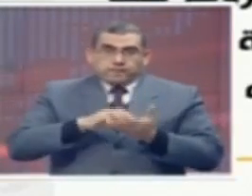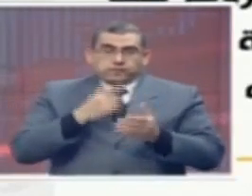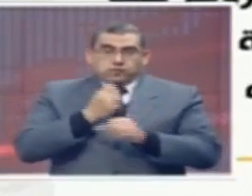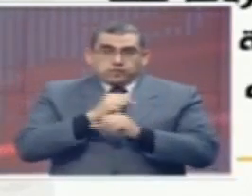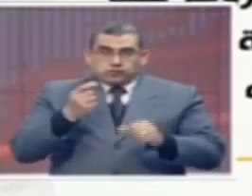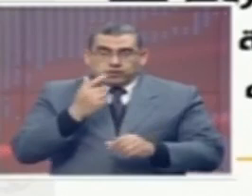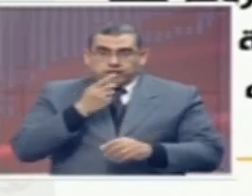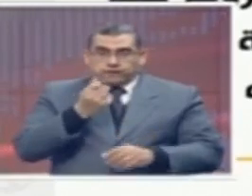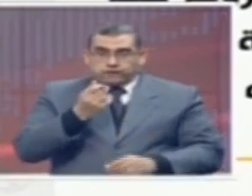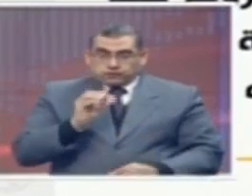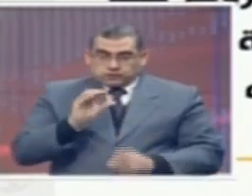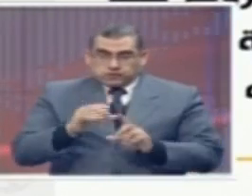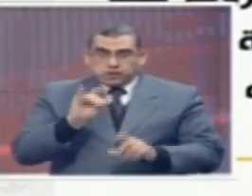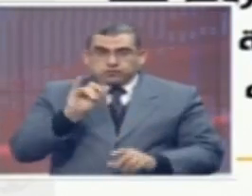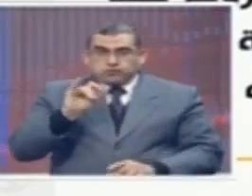مبالغ مالية من فئة